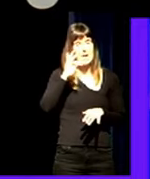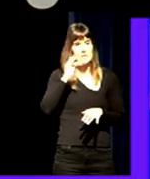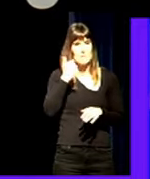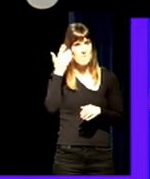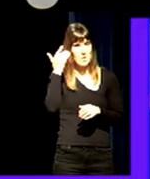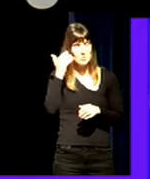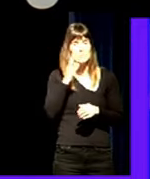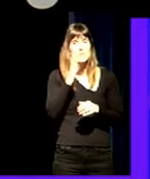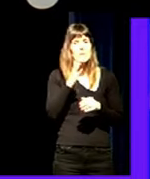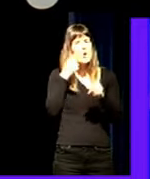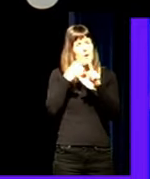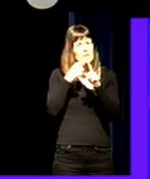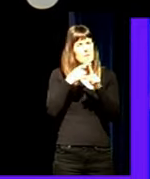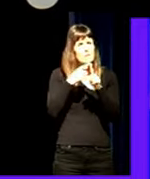dintzea.